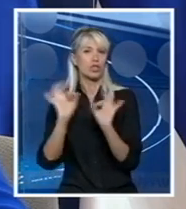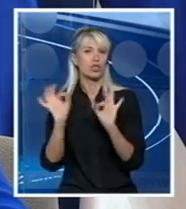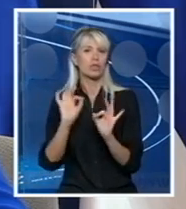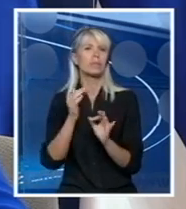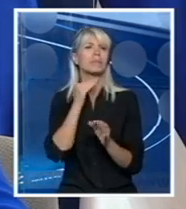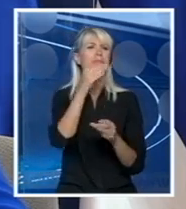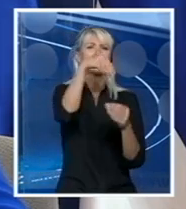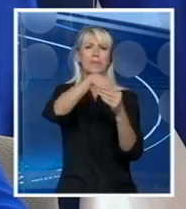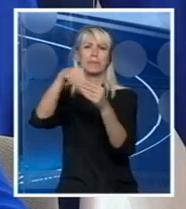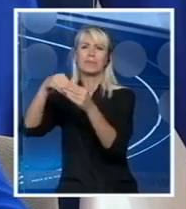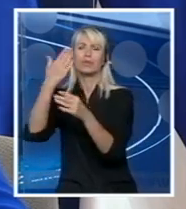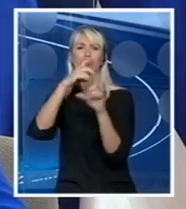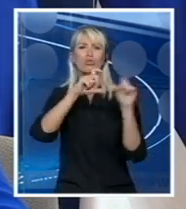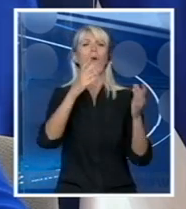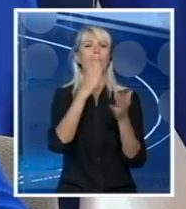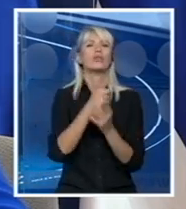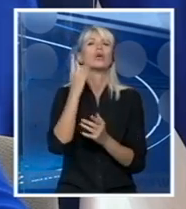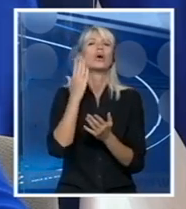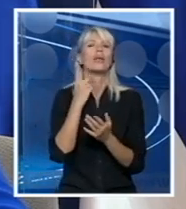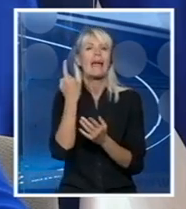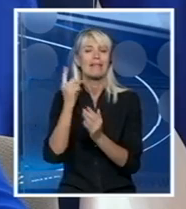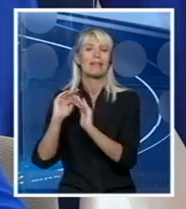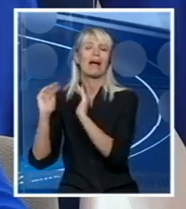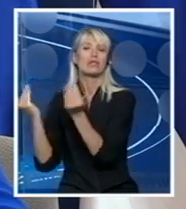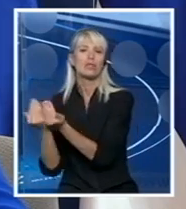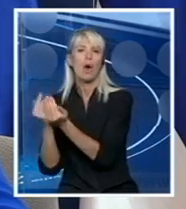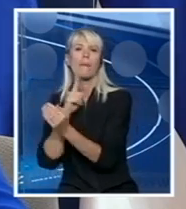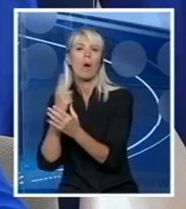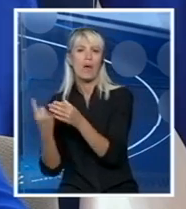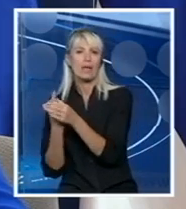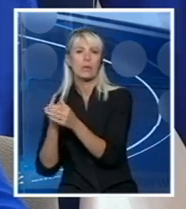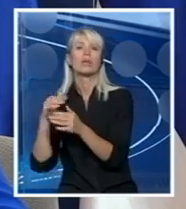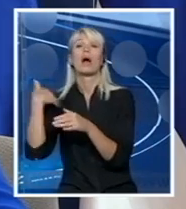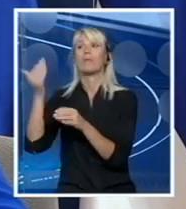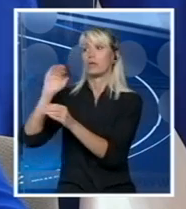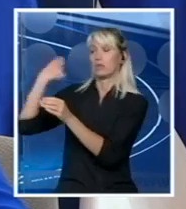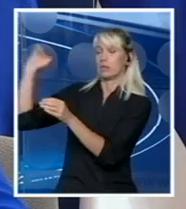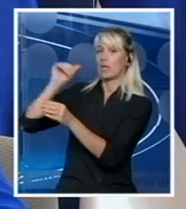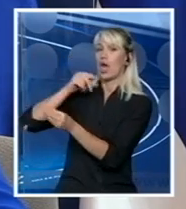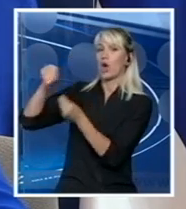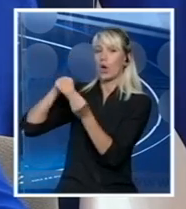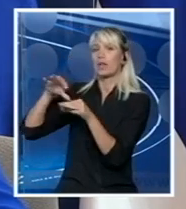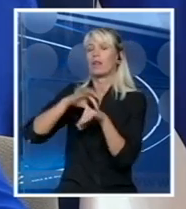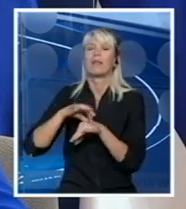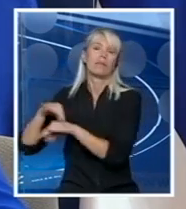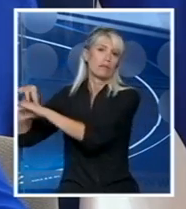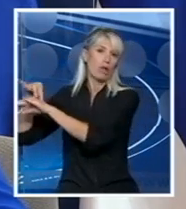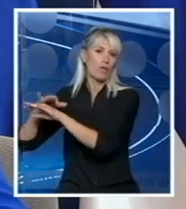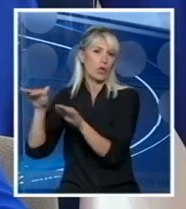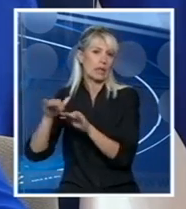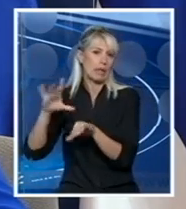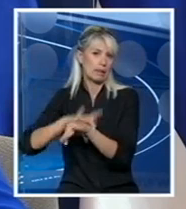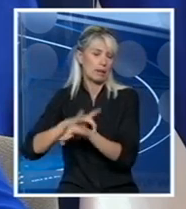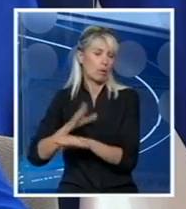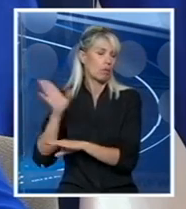svakoj školi. Pozivaju se roditelji koji ih onda odvode u najbližu COVID ambulantu. Znači, na